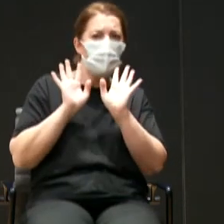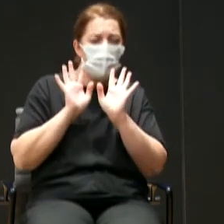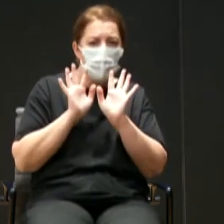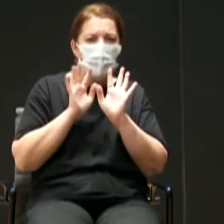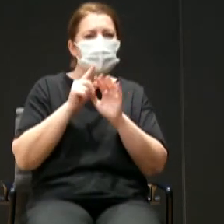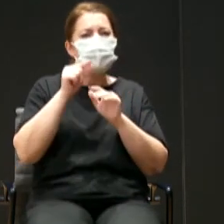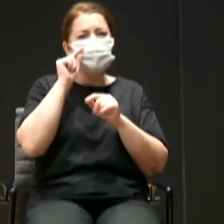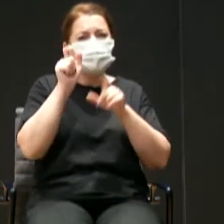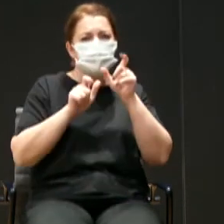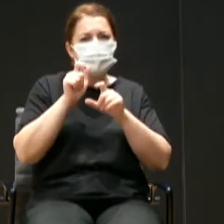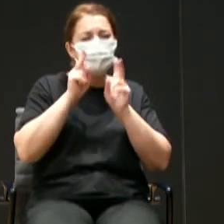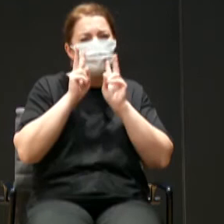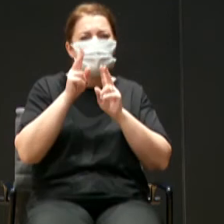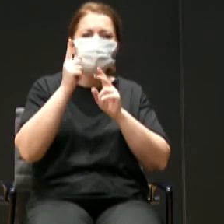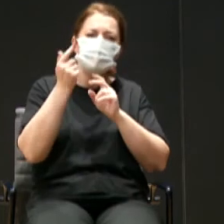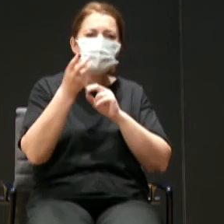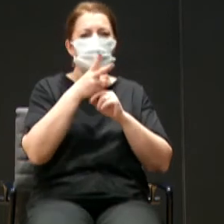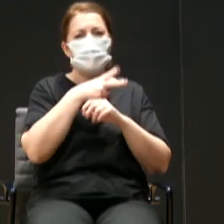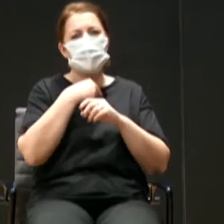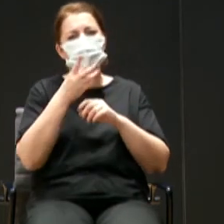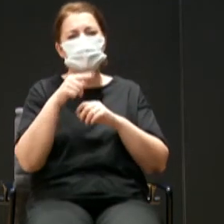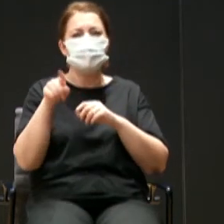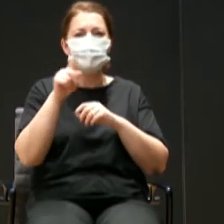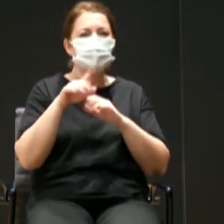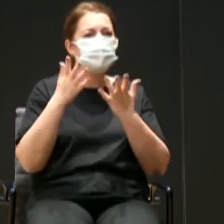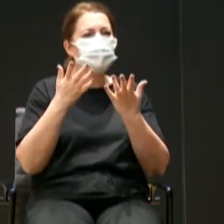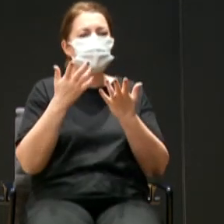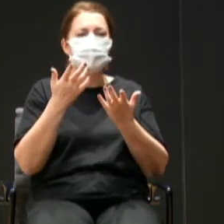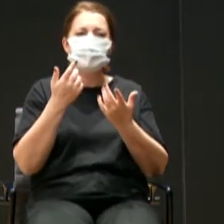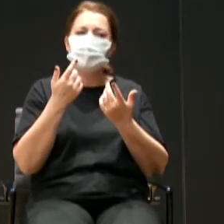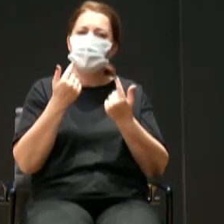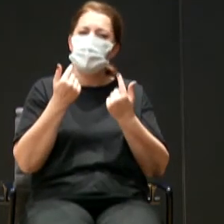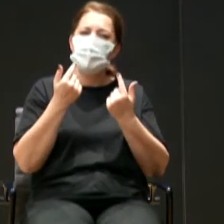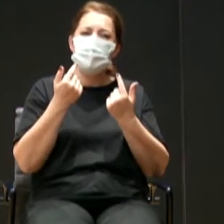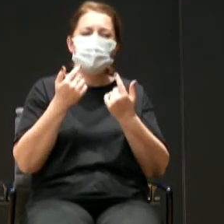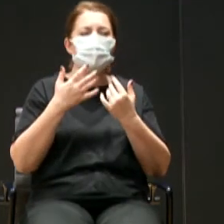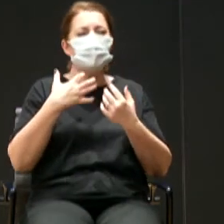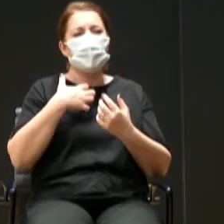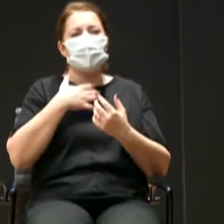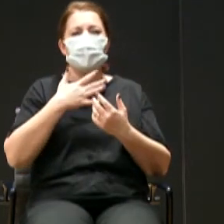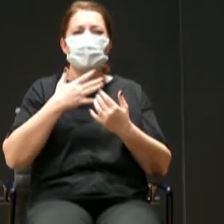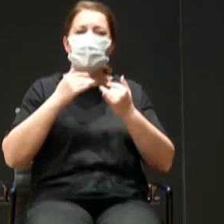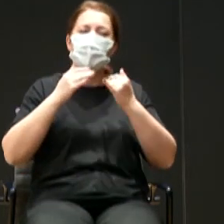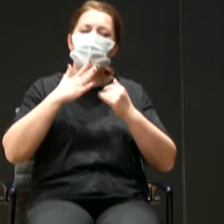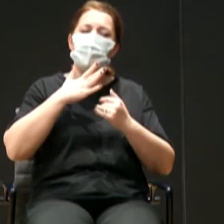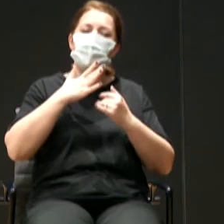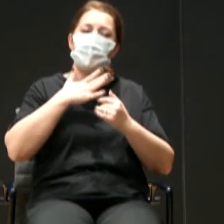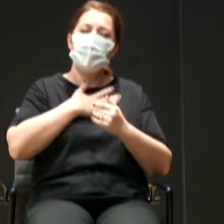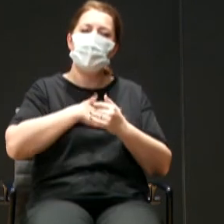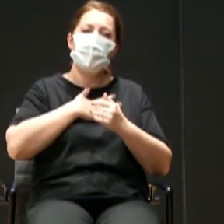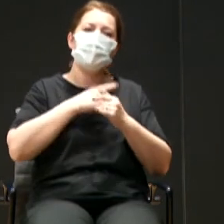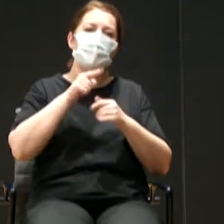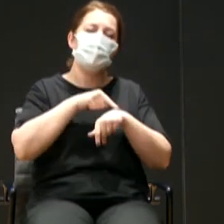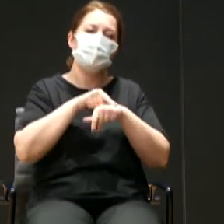size birkaç belediye verir. Siz de günlük nefsi keyiflerinizle bu süreçleri devam